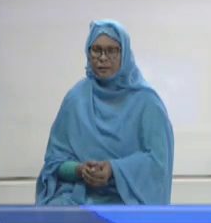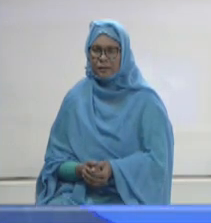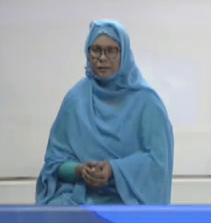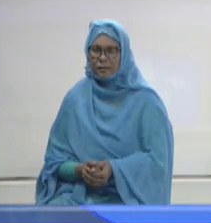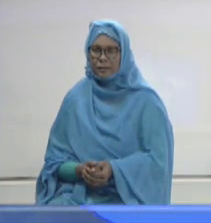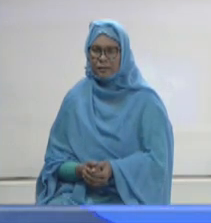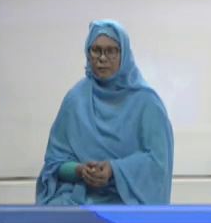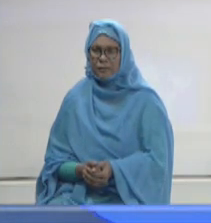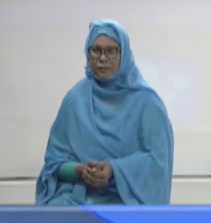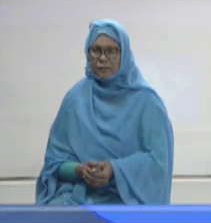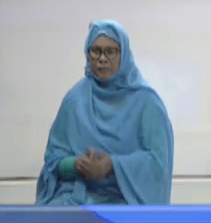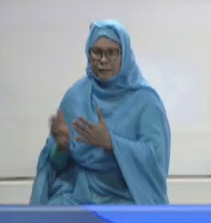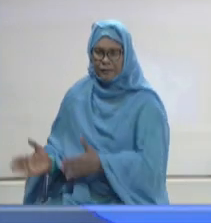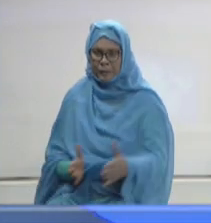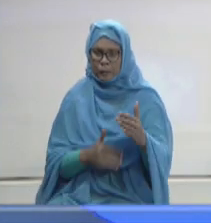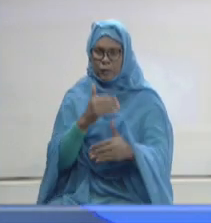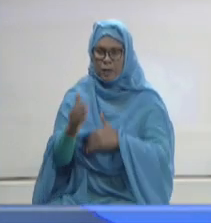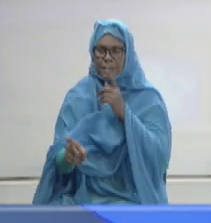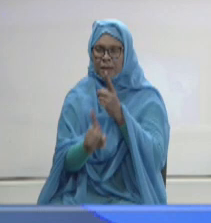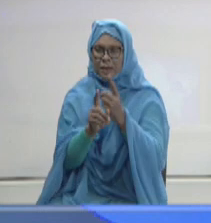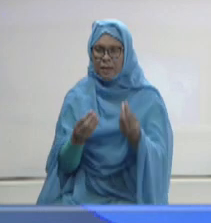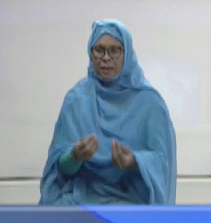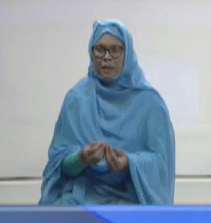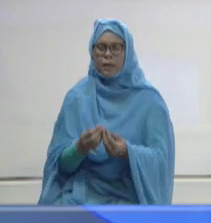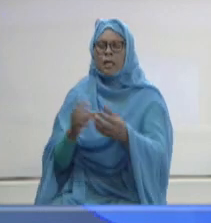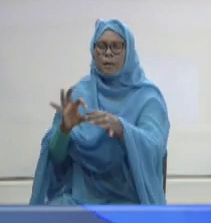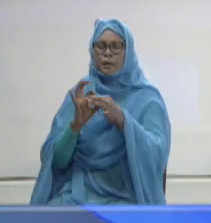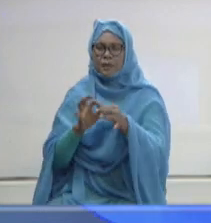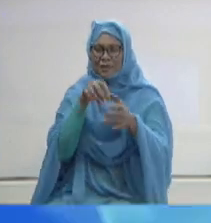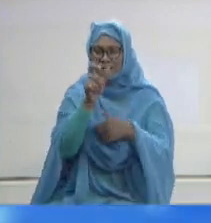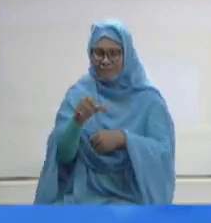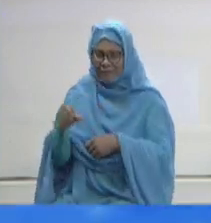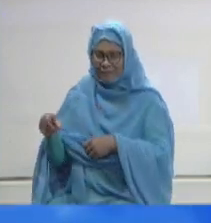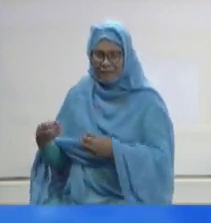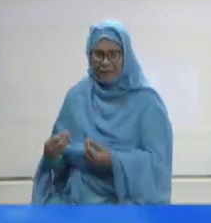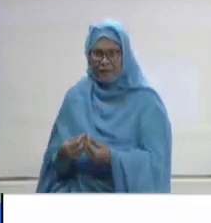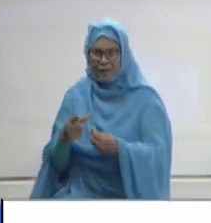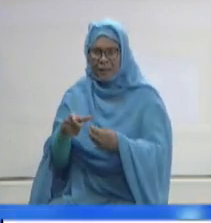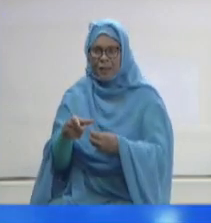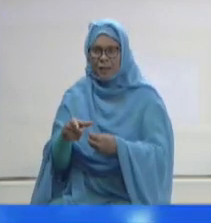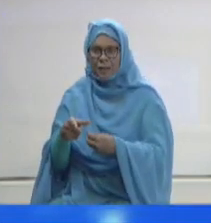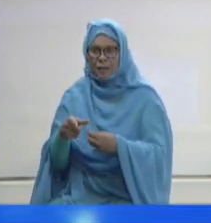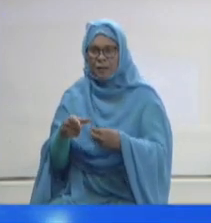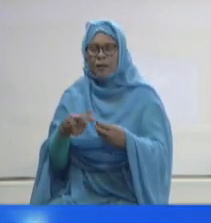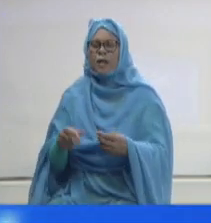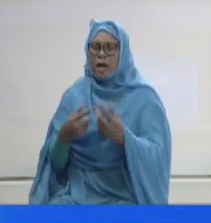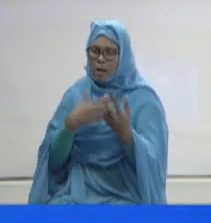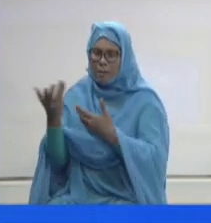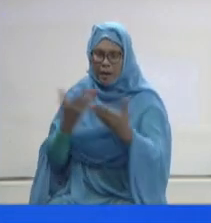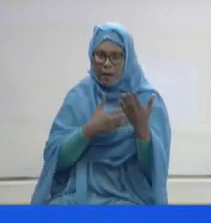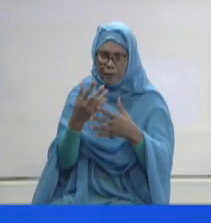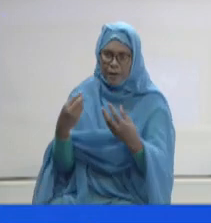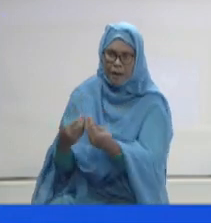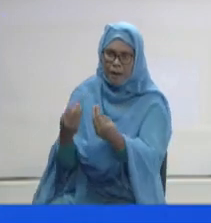الاول وعقب اللقاء قال المنسق الخاص للامم المتحده لتنميه الساحل انه بحث رفقه المديره